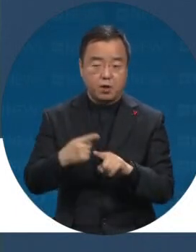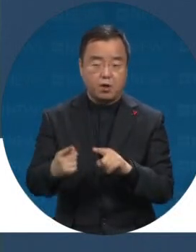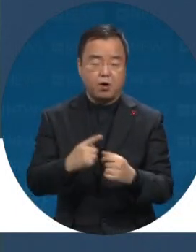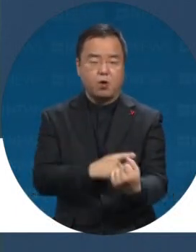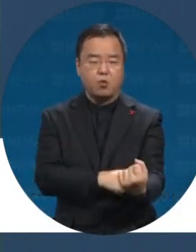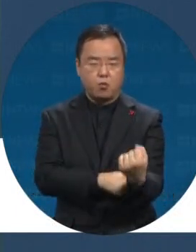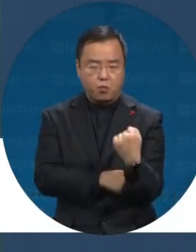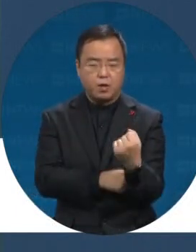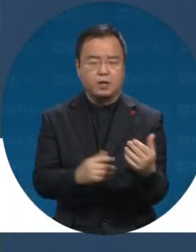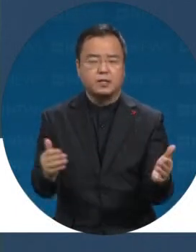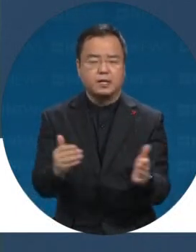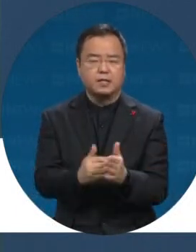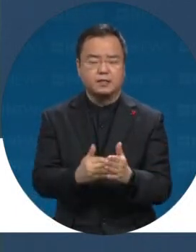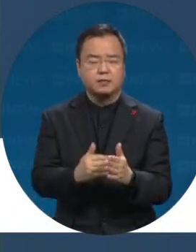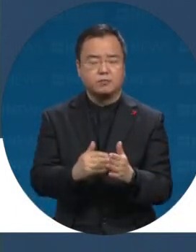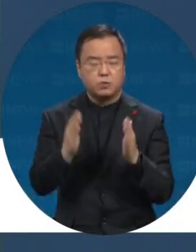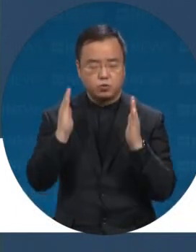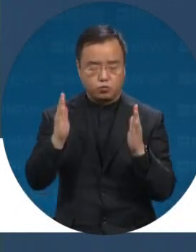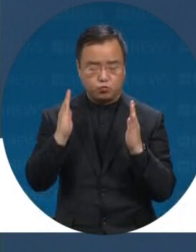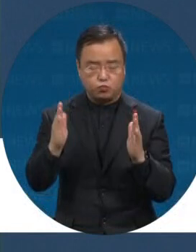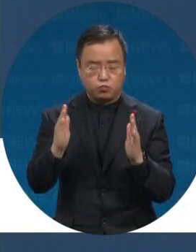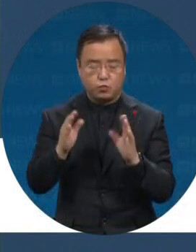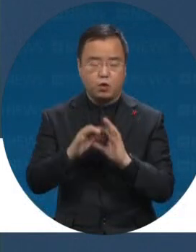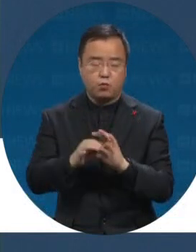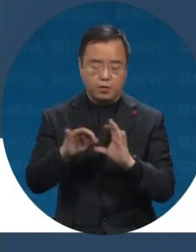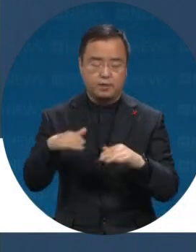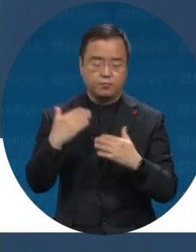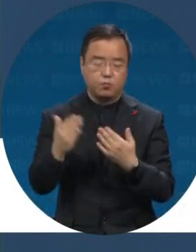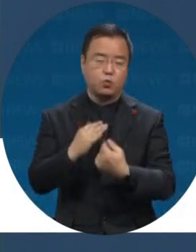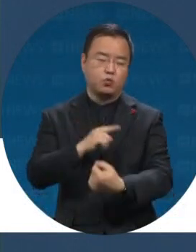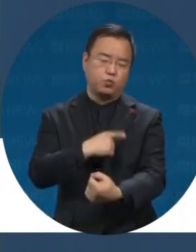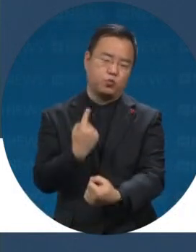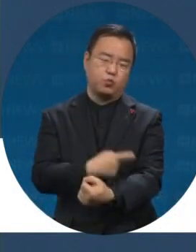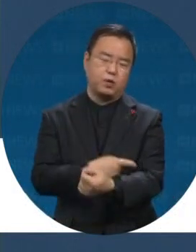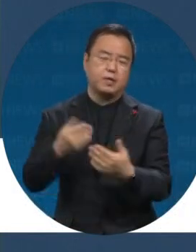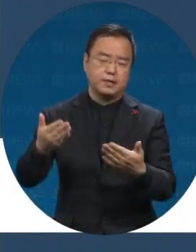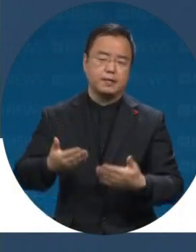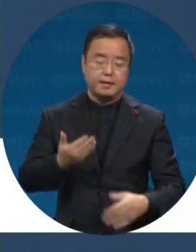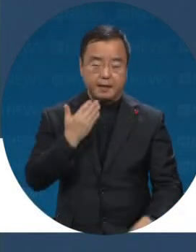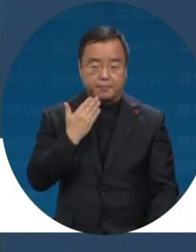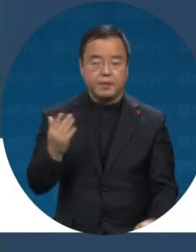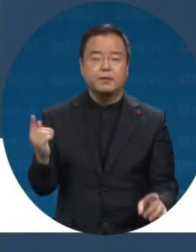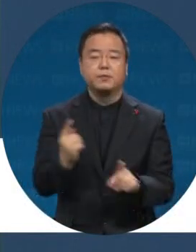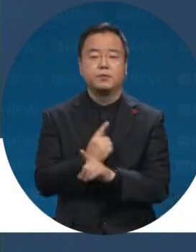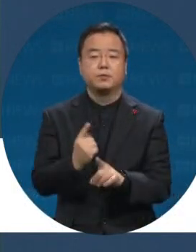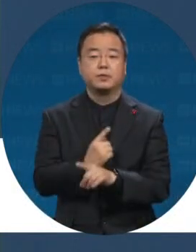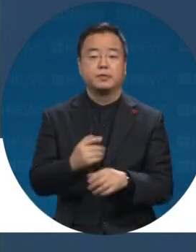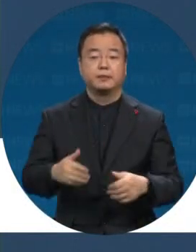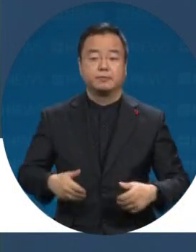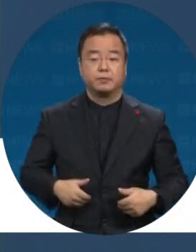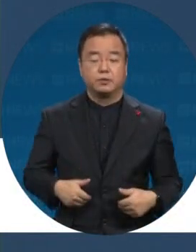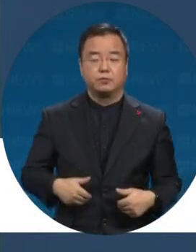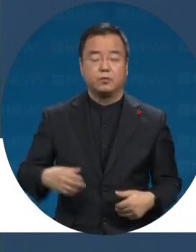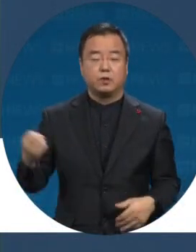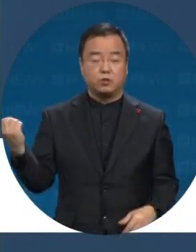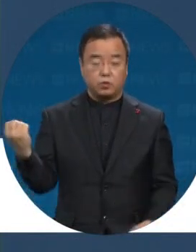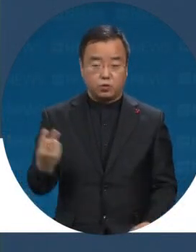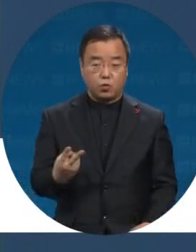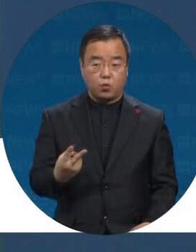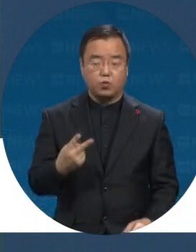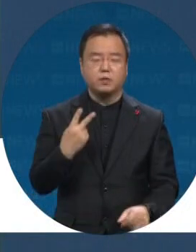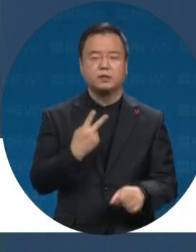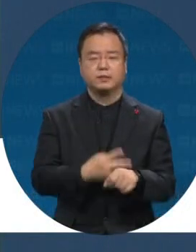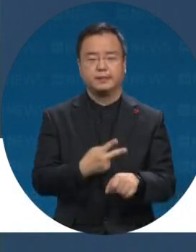수업 전반에 대한 온전한 권한이 좀 부여될 수 있도록 법이 개정될 들어가 있다고 생각이 들고요 선생님들께서